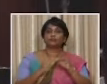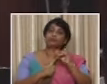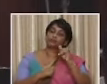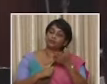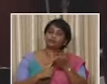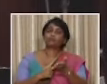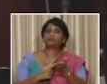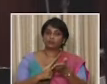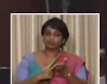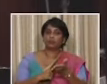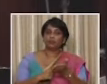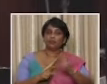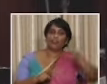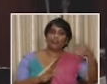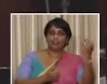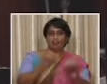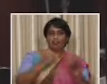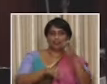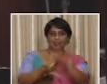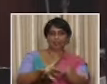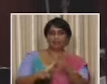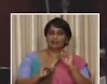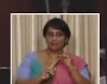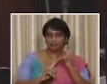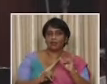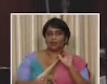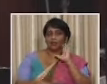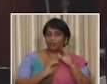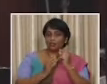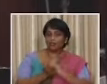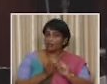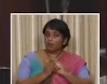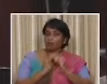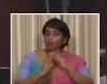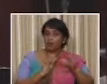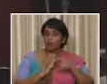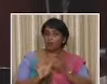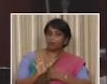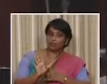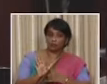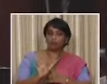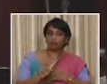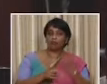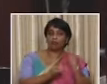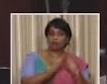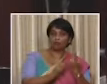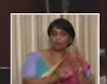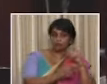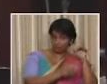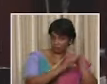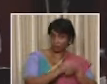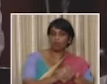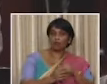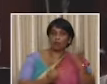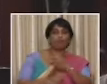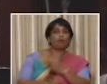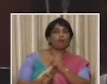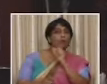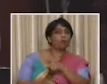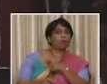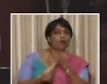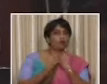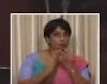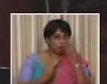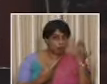සමහරට වෙන කෙනෙකුගේ කාර්යයක් වෙන්න පුළුවන්. ඒ තොරතුරු ගන්න ගමේ තරුණයාට පුළුවන් ද ආරම් එකට කියලා චෙක් කරන්න මේ ඒ කාර්කයාගේ